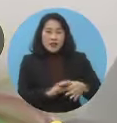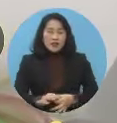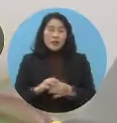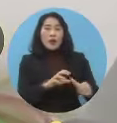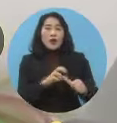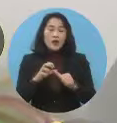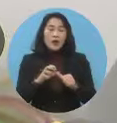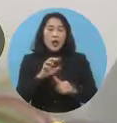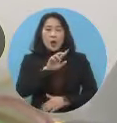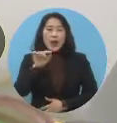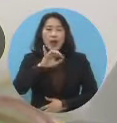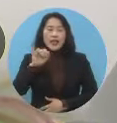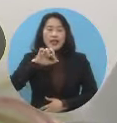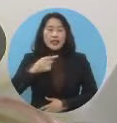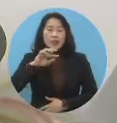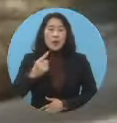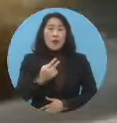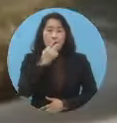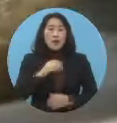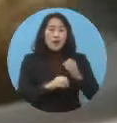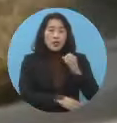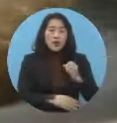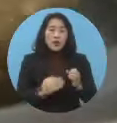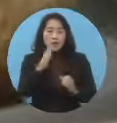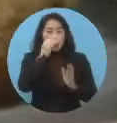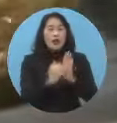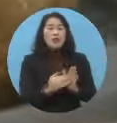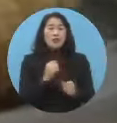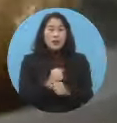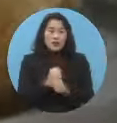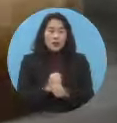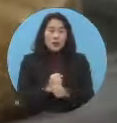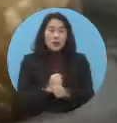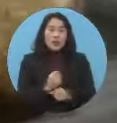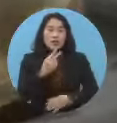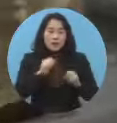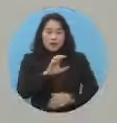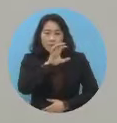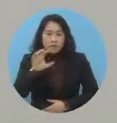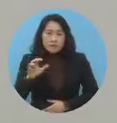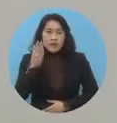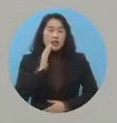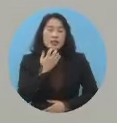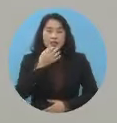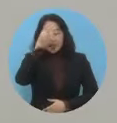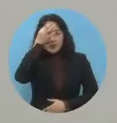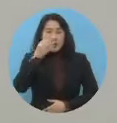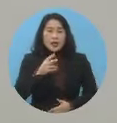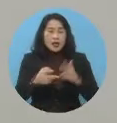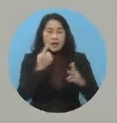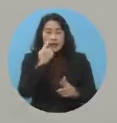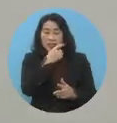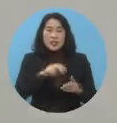지어 클러스터 를 활용한 마이크로 바이오 기반 면역 제 시스템 개발 생물 모사 기반 청 3 기술 산업화 실증 센터